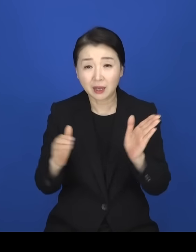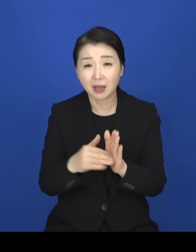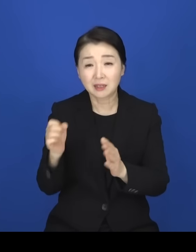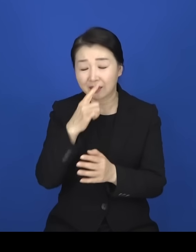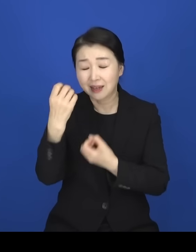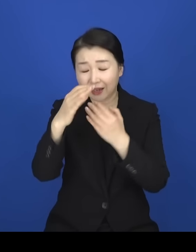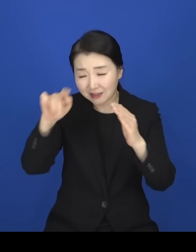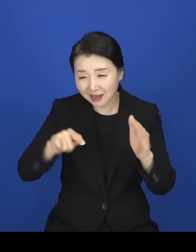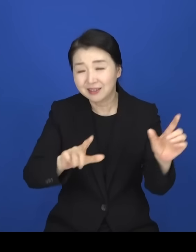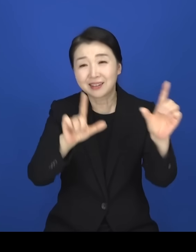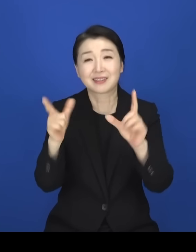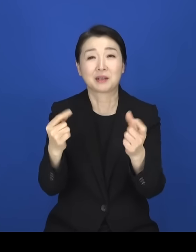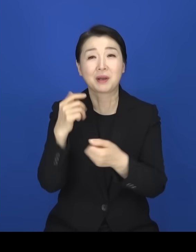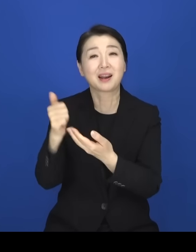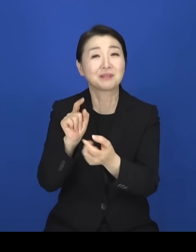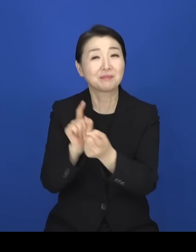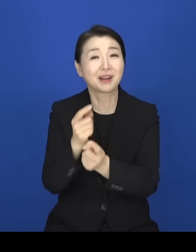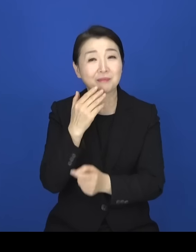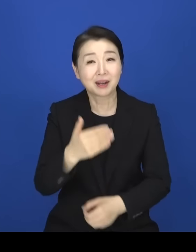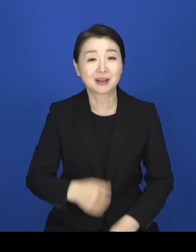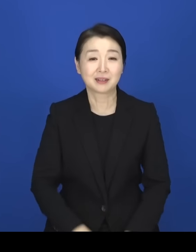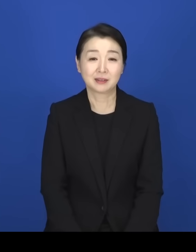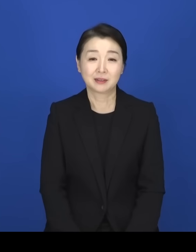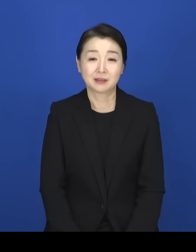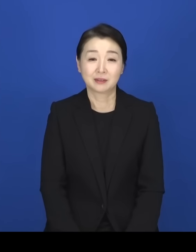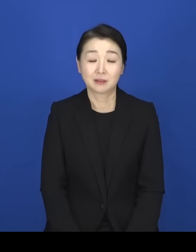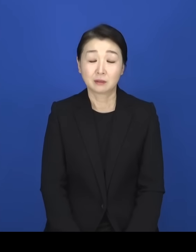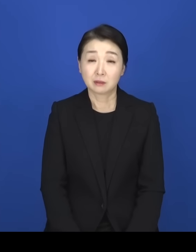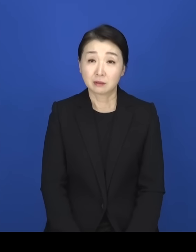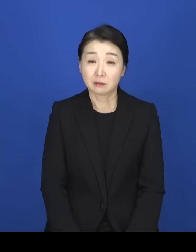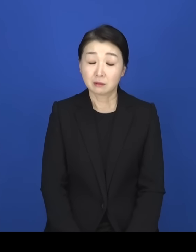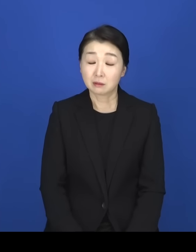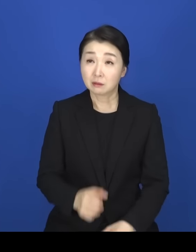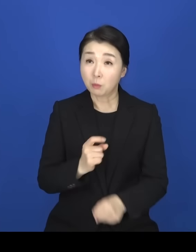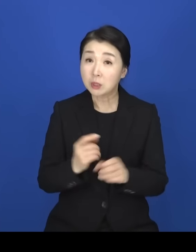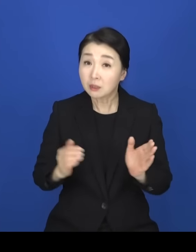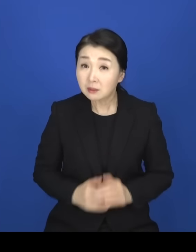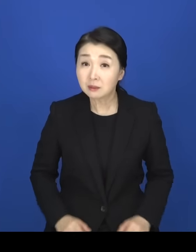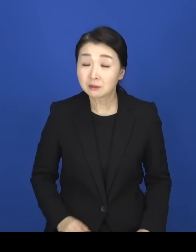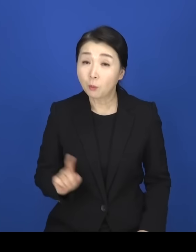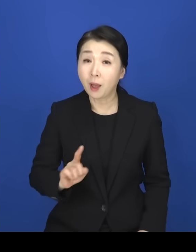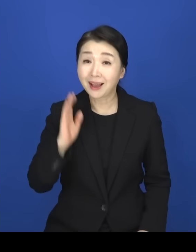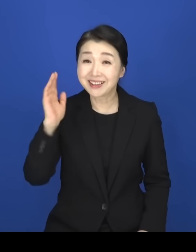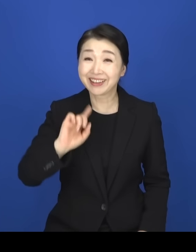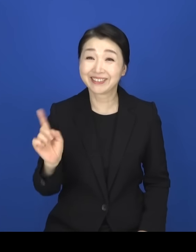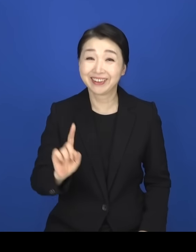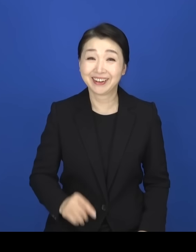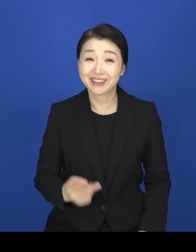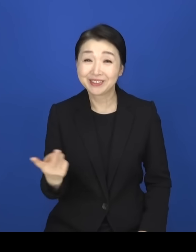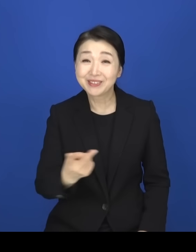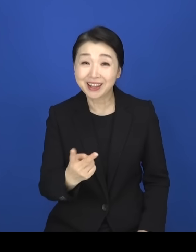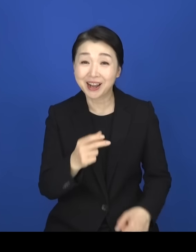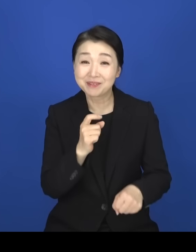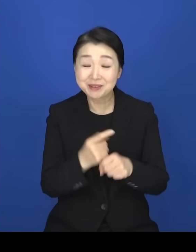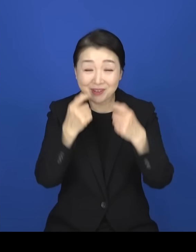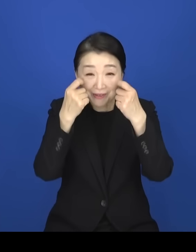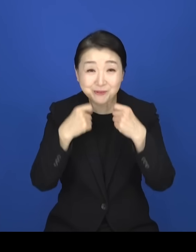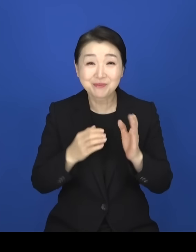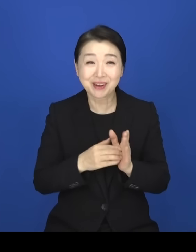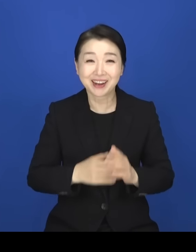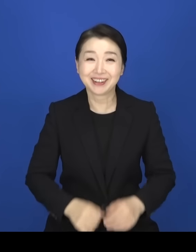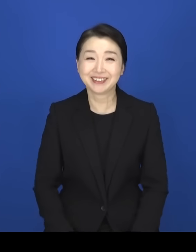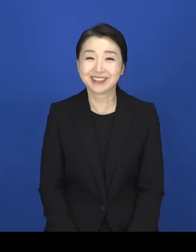속에 살면서 하나님 만나게 되는 것이거든요. 네. 클로징인가요? 네? 아니 진짜로 분위기가 저도- 지금 예, 두 분은 이미 눈물이